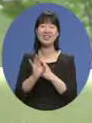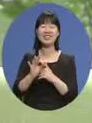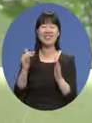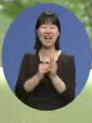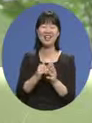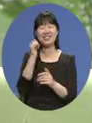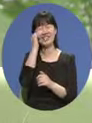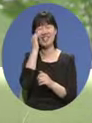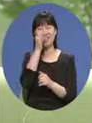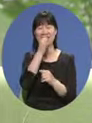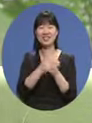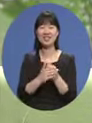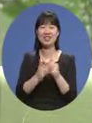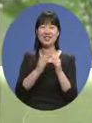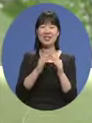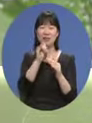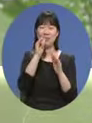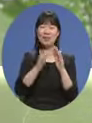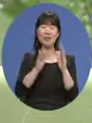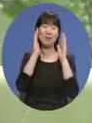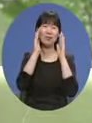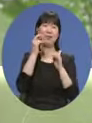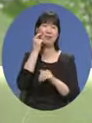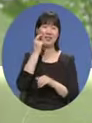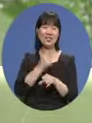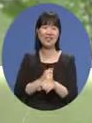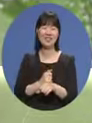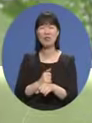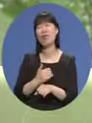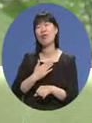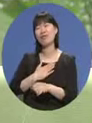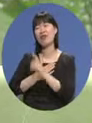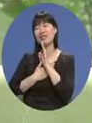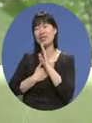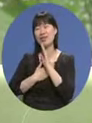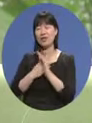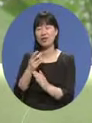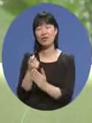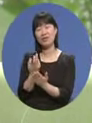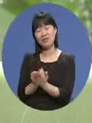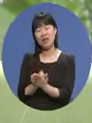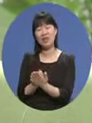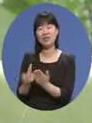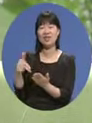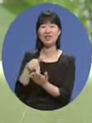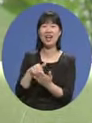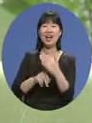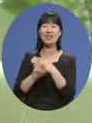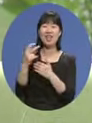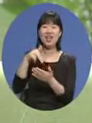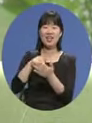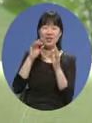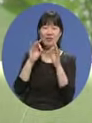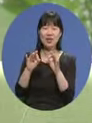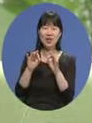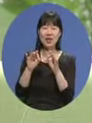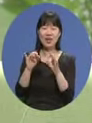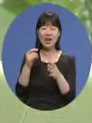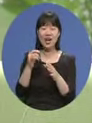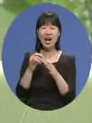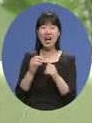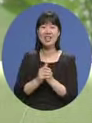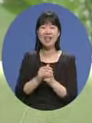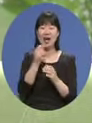거죠. 그래서 집에서 절대 공부를 못했고. 맞아요. 저도 어렸을 때 누워서 조금만 하고 일어나야지 했는데 아침에 일어났는데 이거 형광펜이